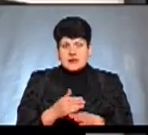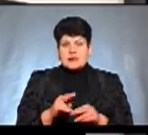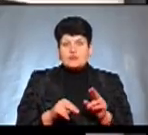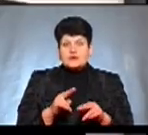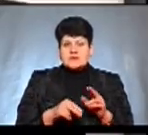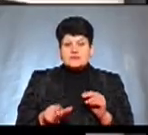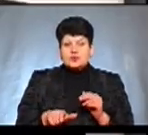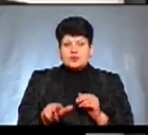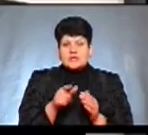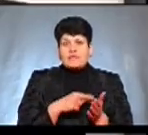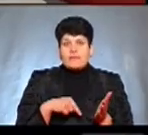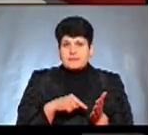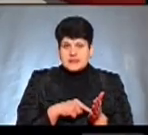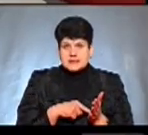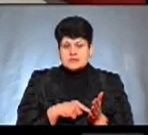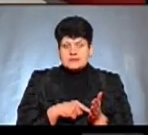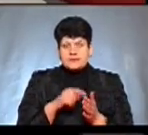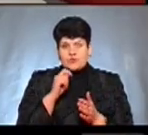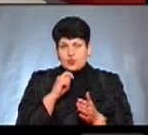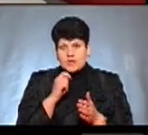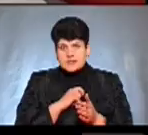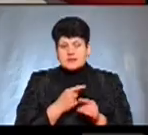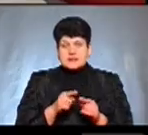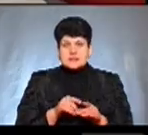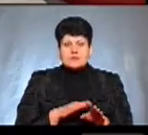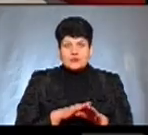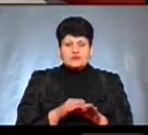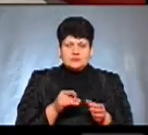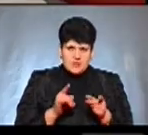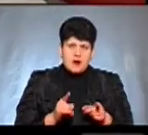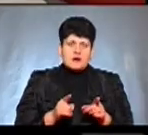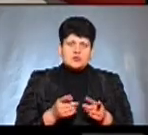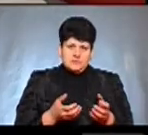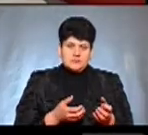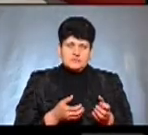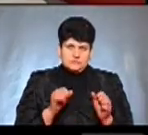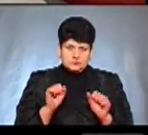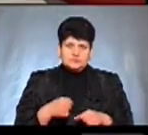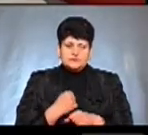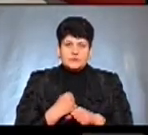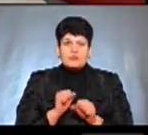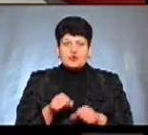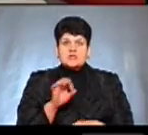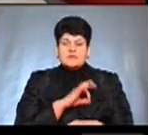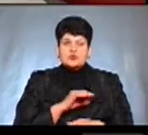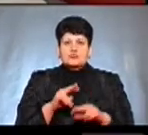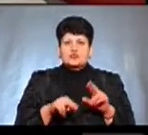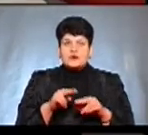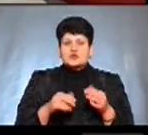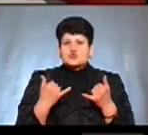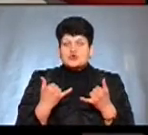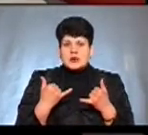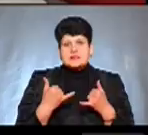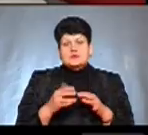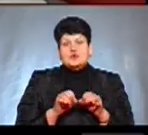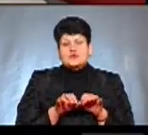будівництва доріг в місті зараз, в Україні, це абсолютно реальна підйомна сума, яку можна, знову-таки, використати для того, щоб збудувати сучасну розв'язку,